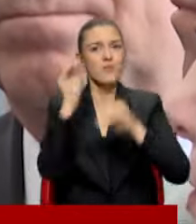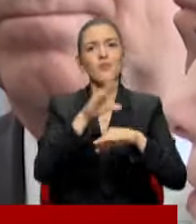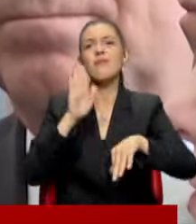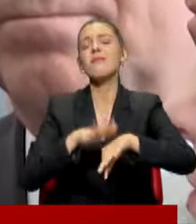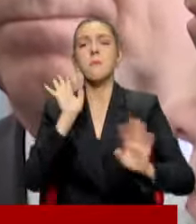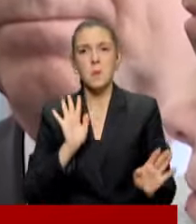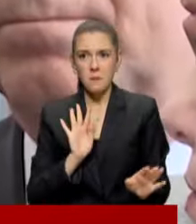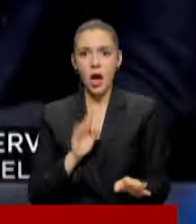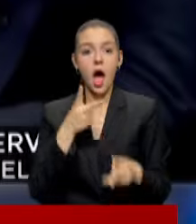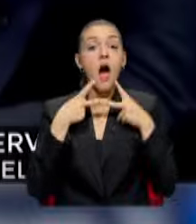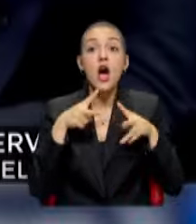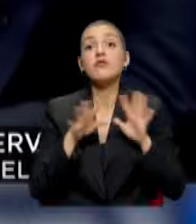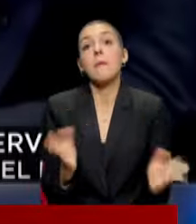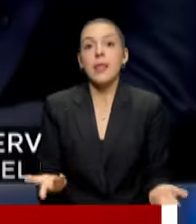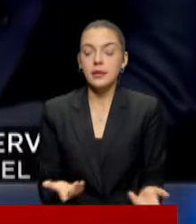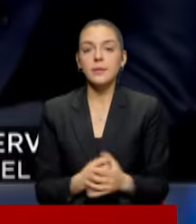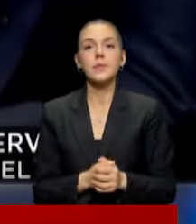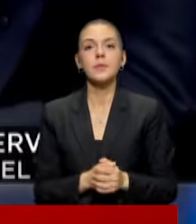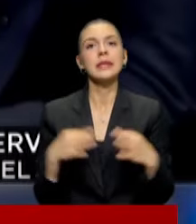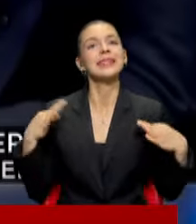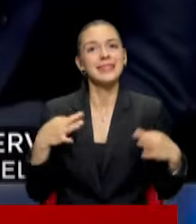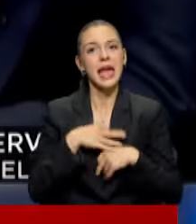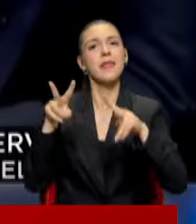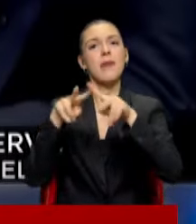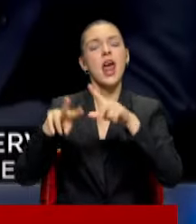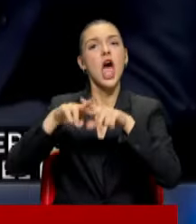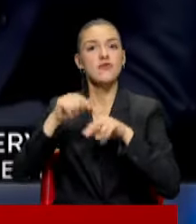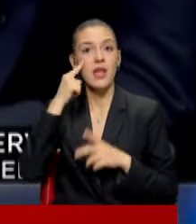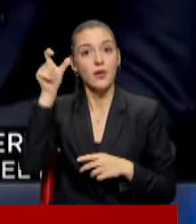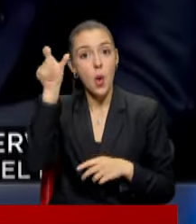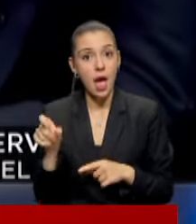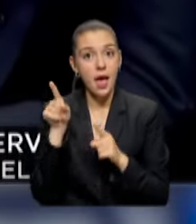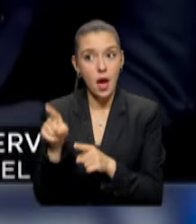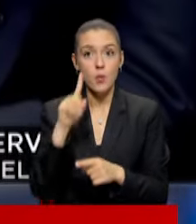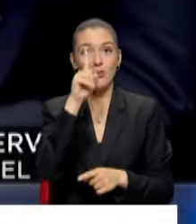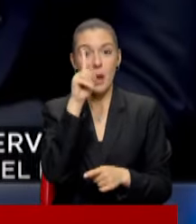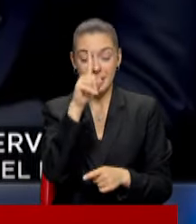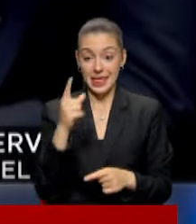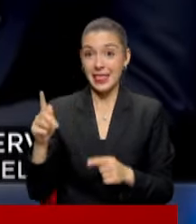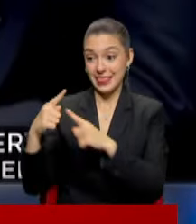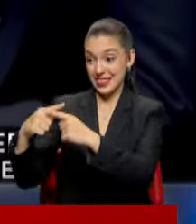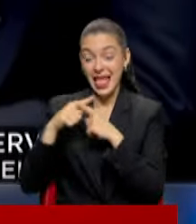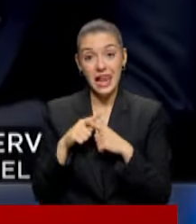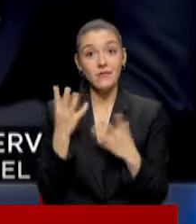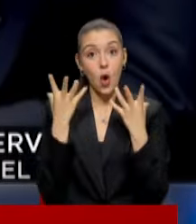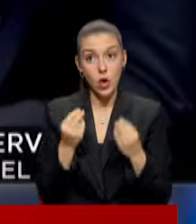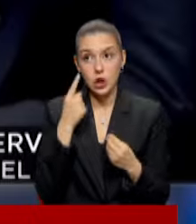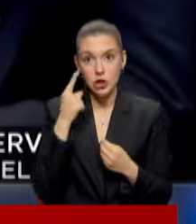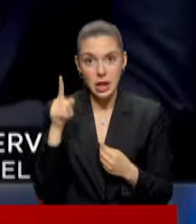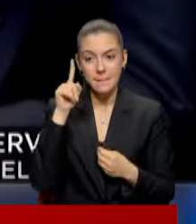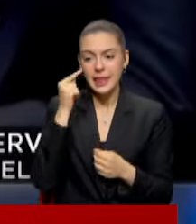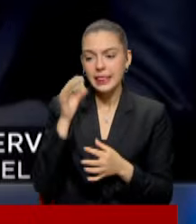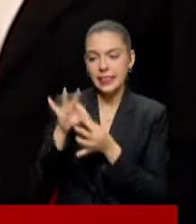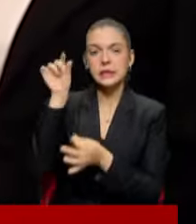bir şey açıklanmadı Sayın Meral akşener'in böyle bir bir şeyin kendisine teklif edilebileceği karakterde biri